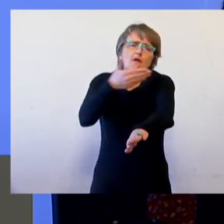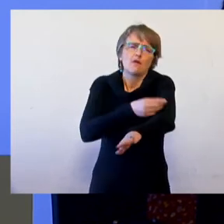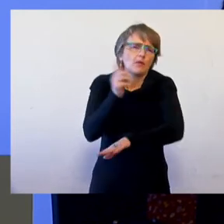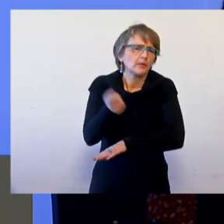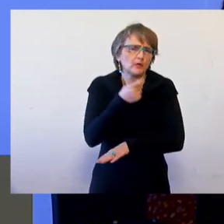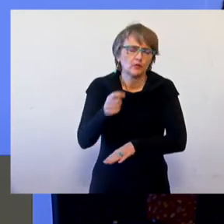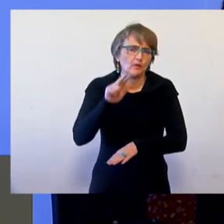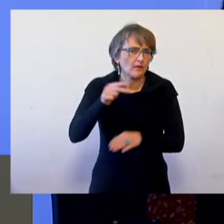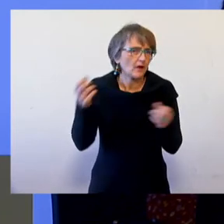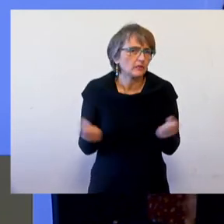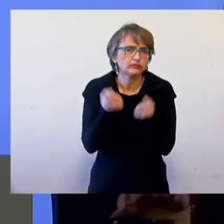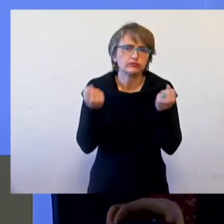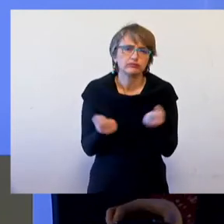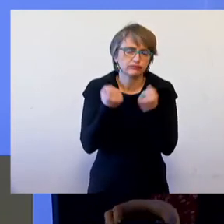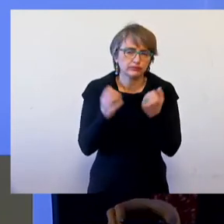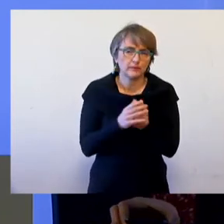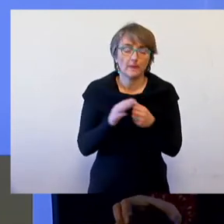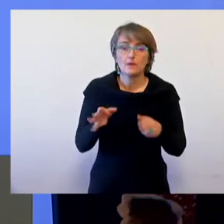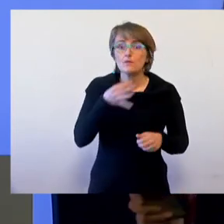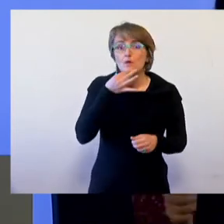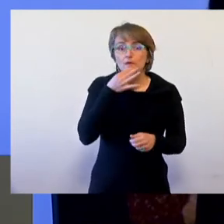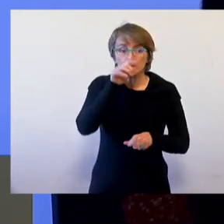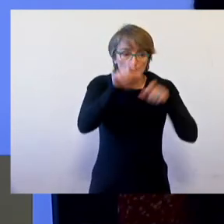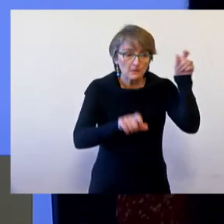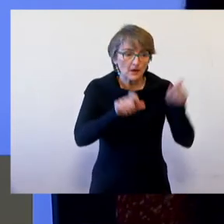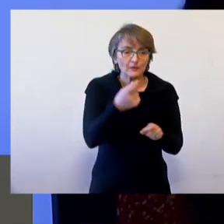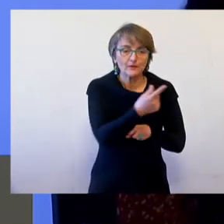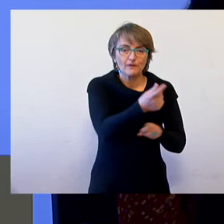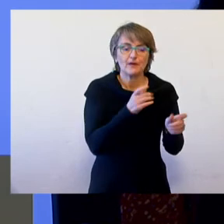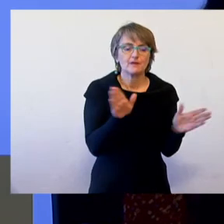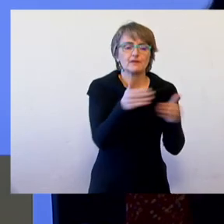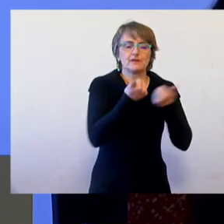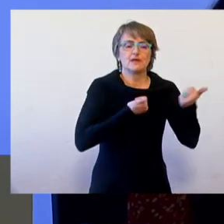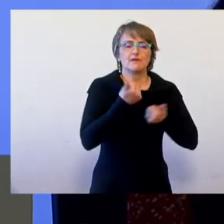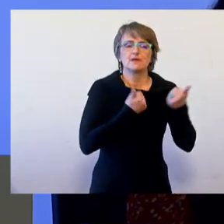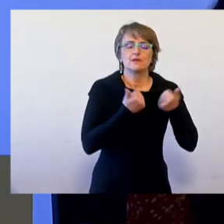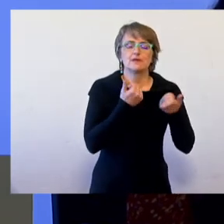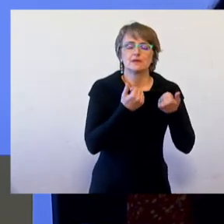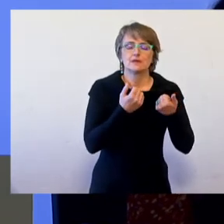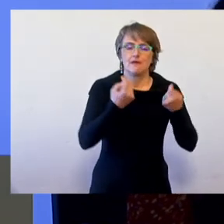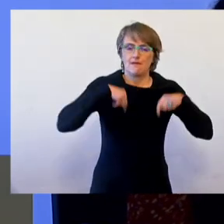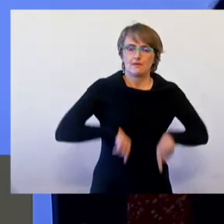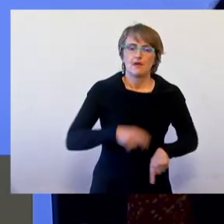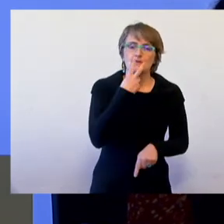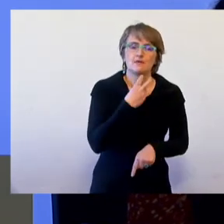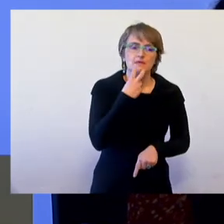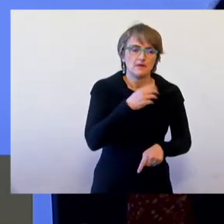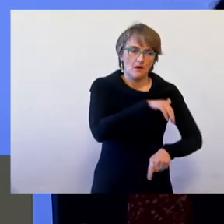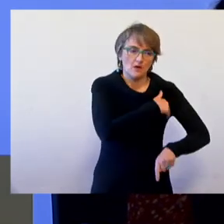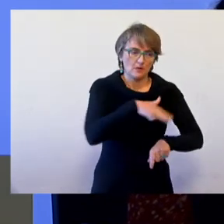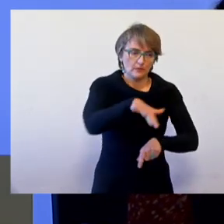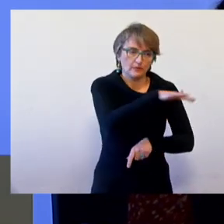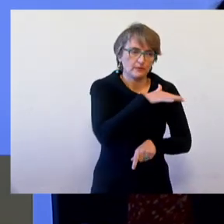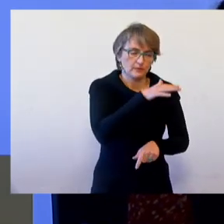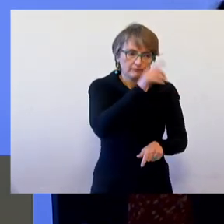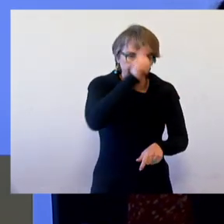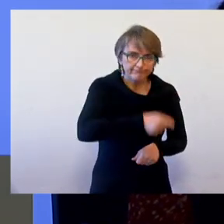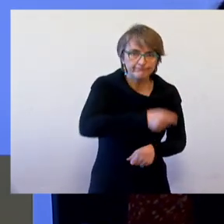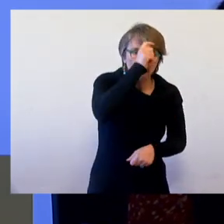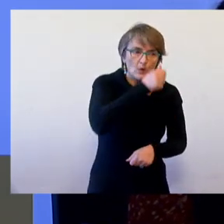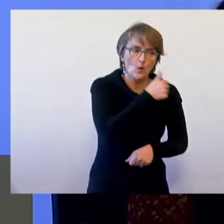Par ailleurs, c'est l'occasion de saluer l'ensemble des agents d'état civil qui, précisément, sont très mobilisés et depuis